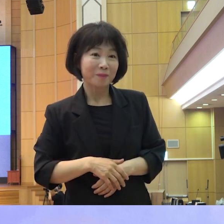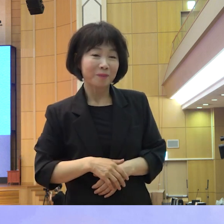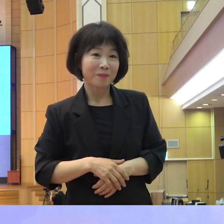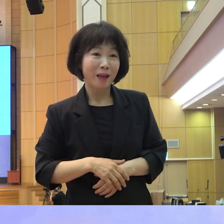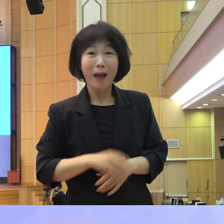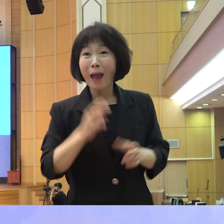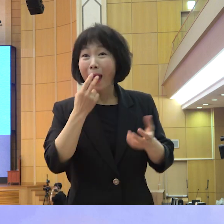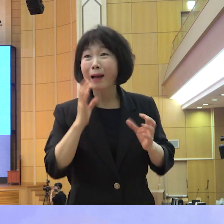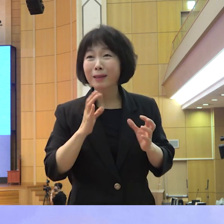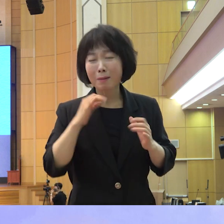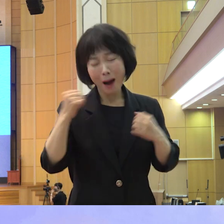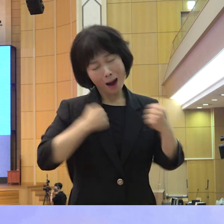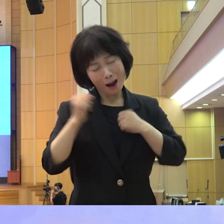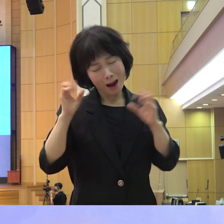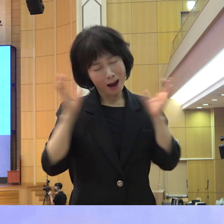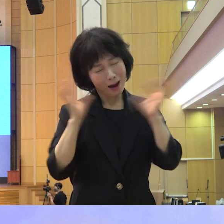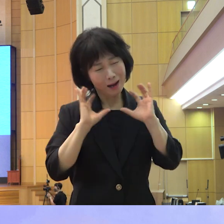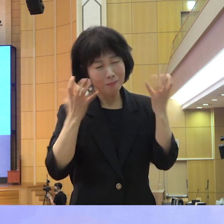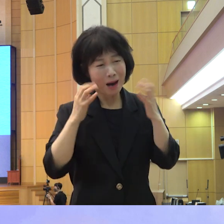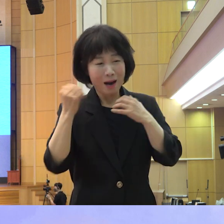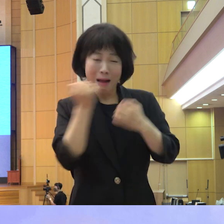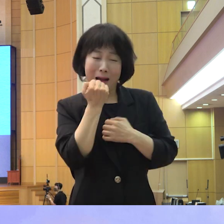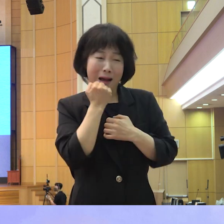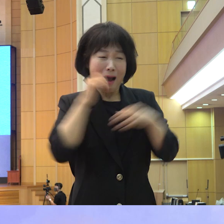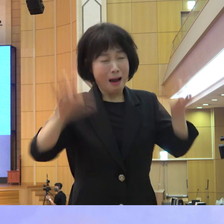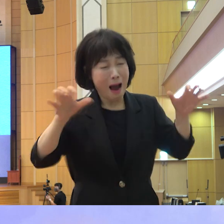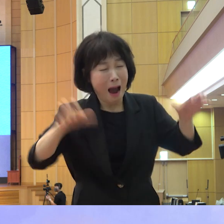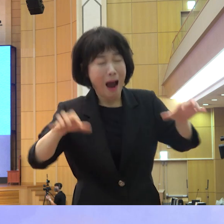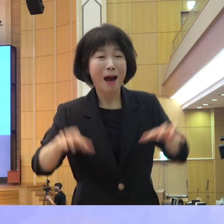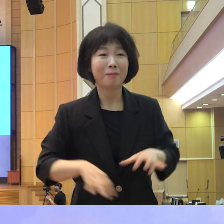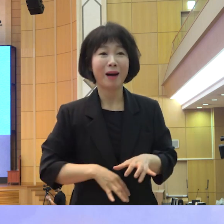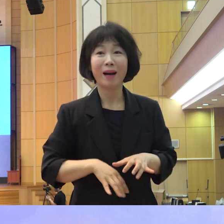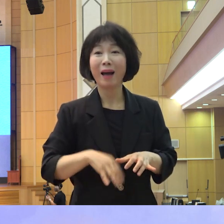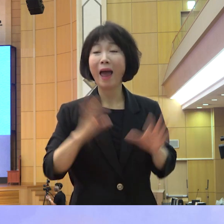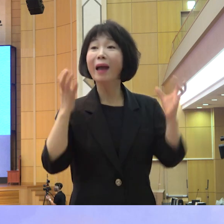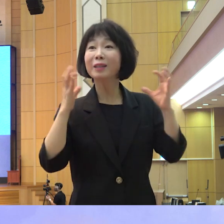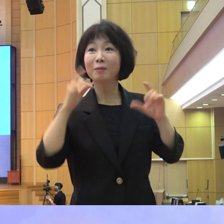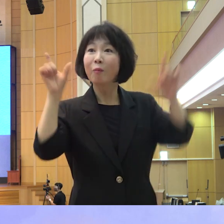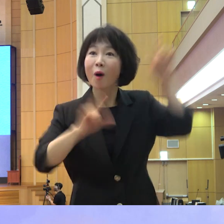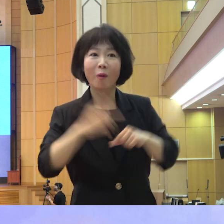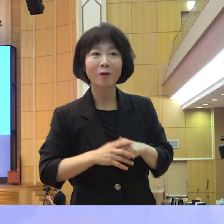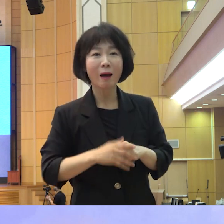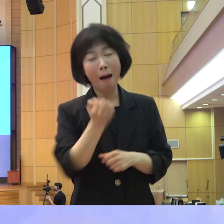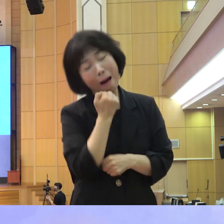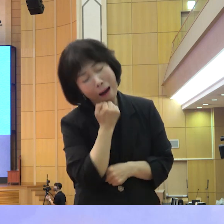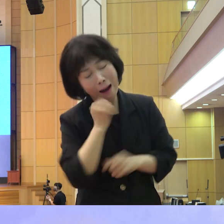없어요. 근데 적당히 깔깔이 아니라 그냥 깔깔대요.